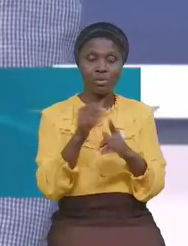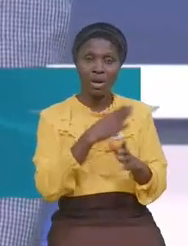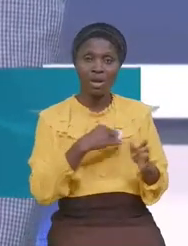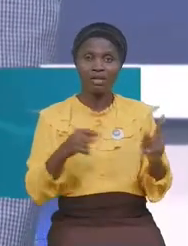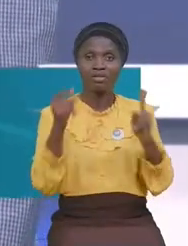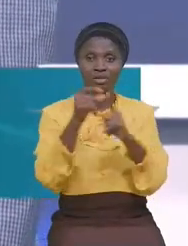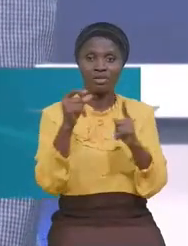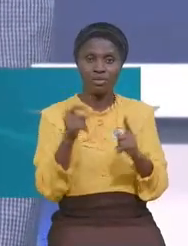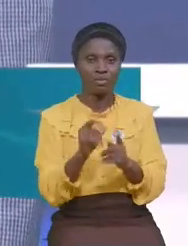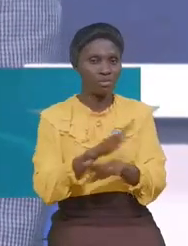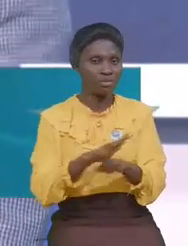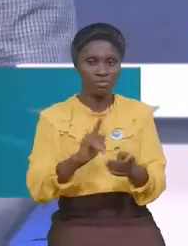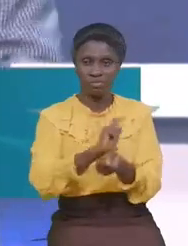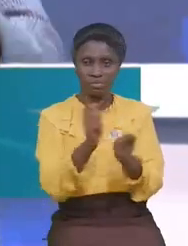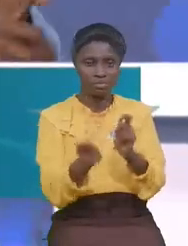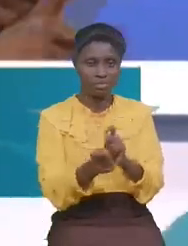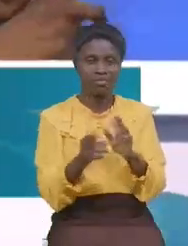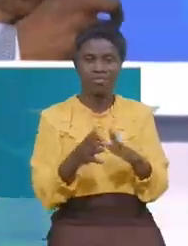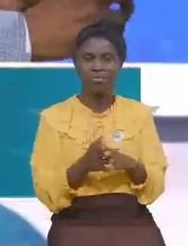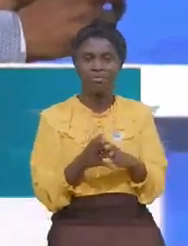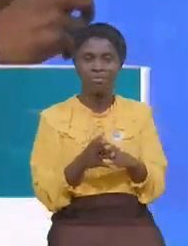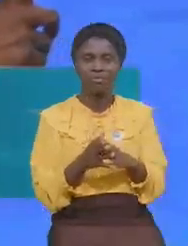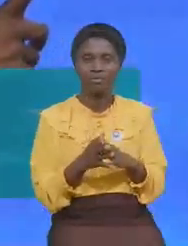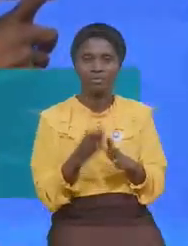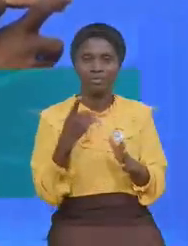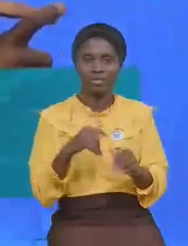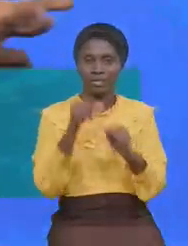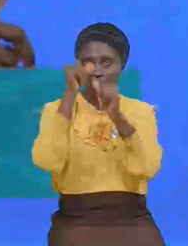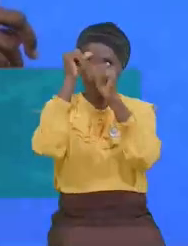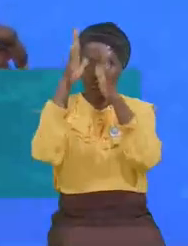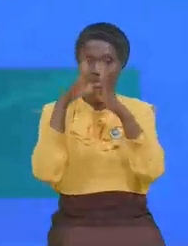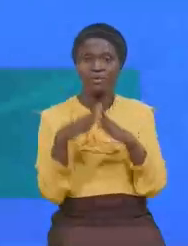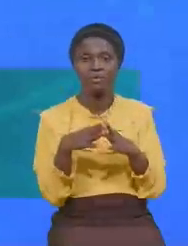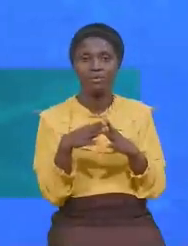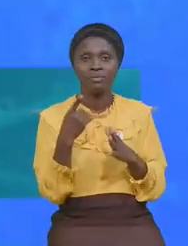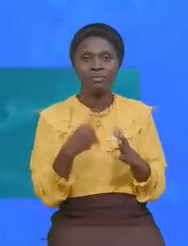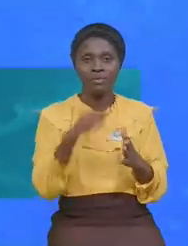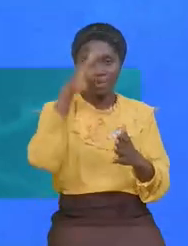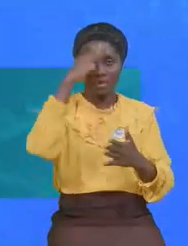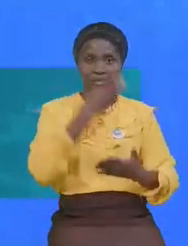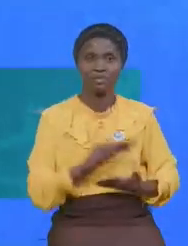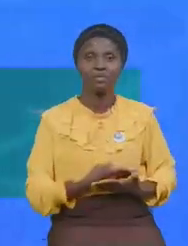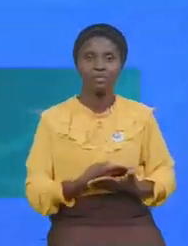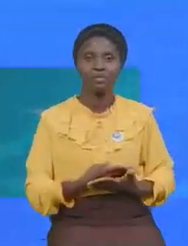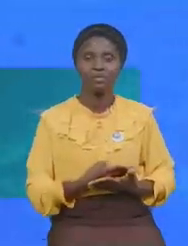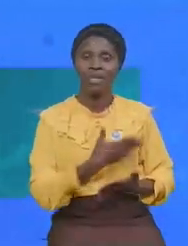Et Jésus qui dit la parole ne change pas, la parole ne change pas. Le Père, le Fils